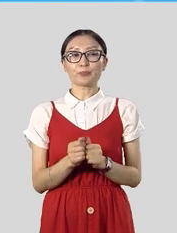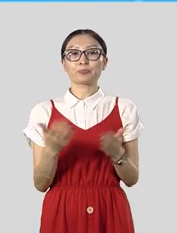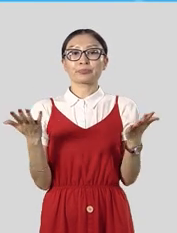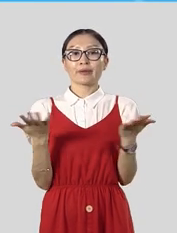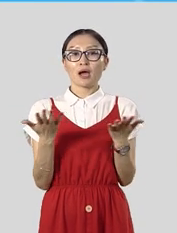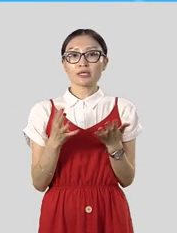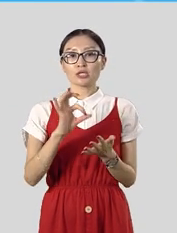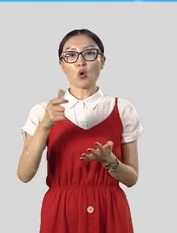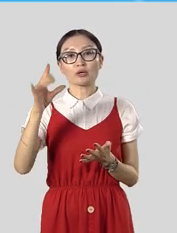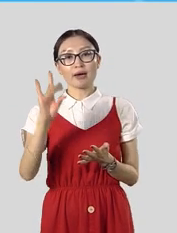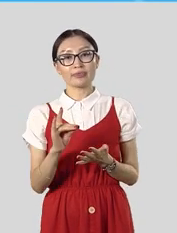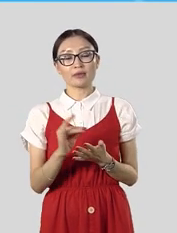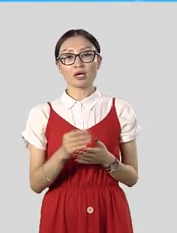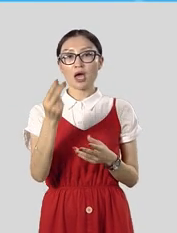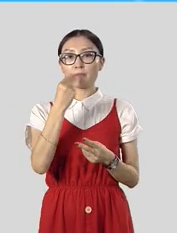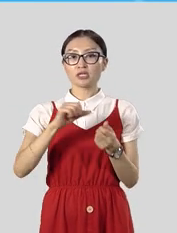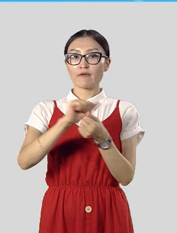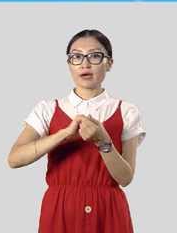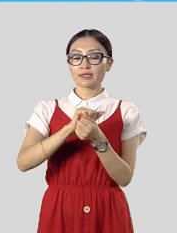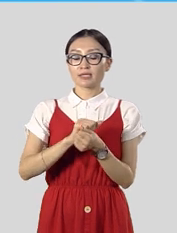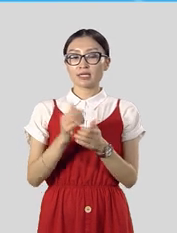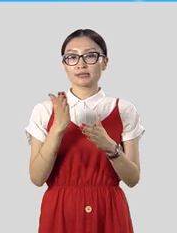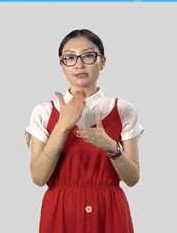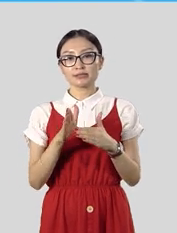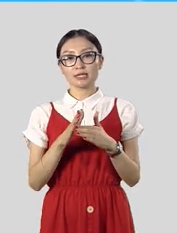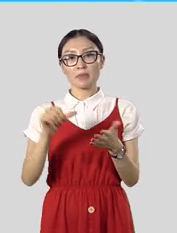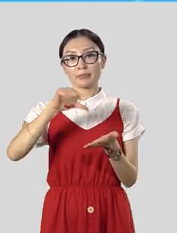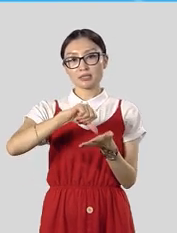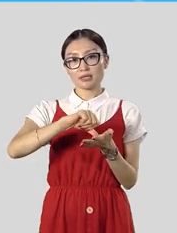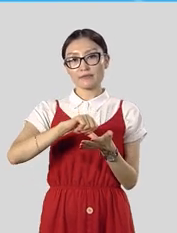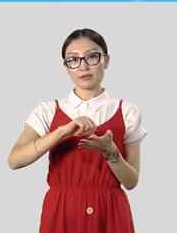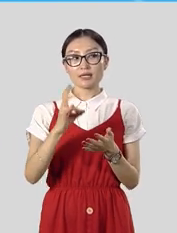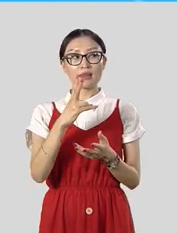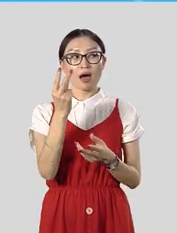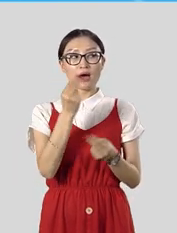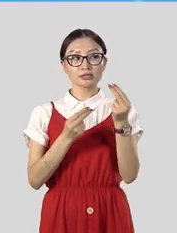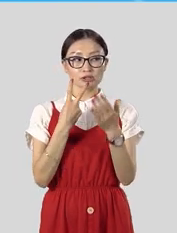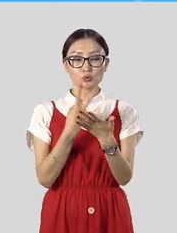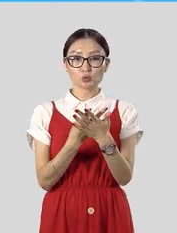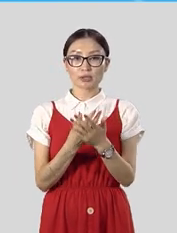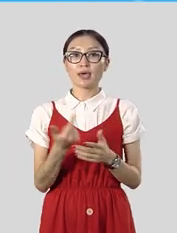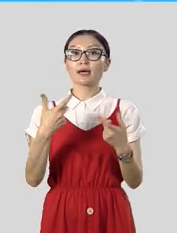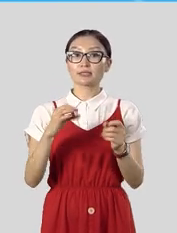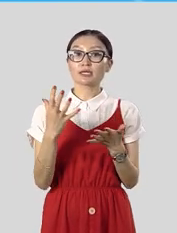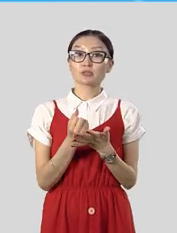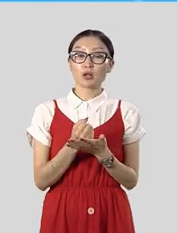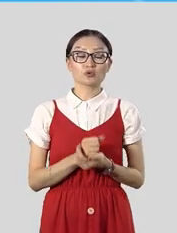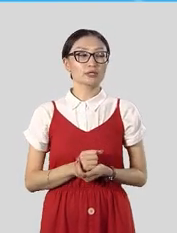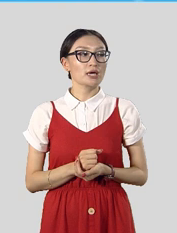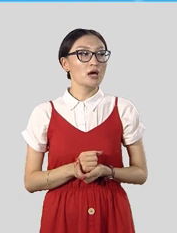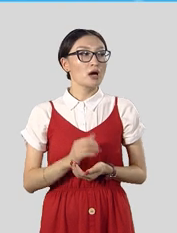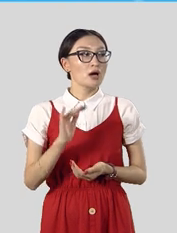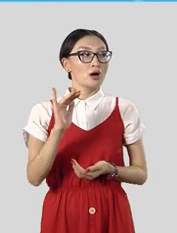Какие органы пищеварительной системы сифоидной медузы представлены на рисунке и где они расположены?